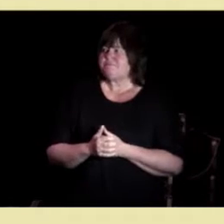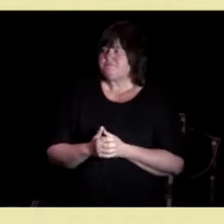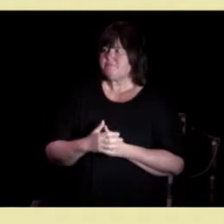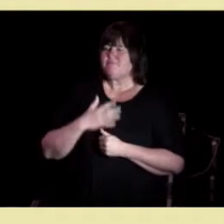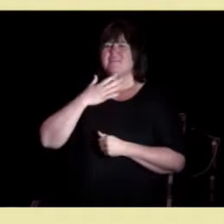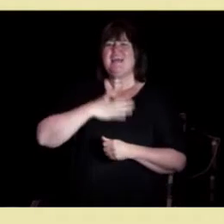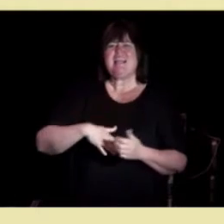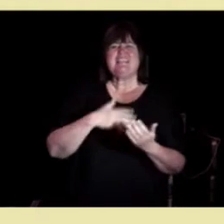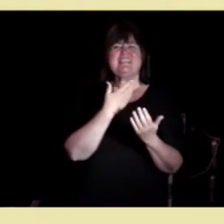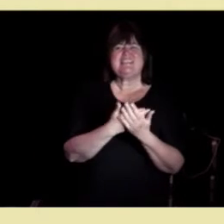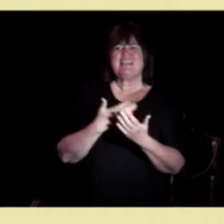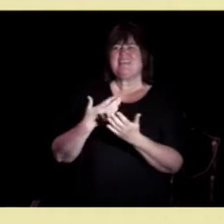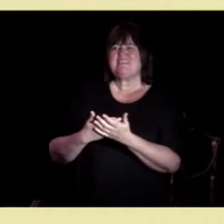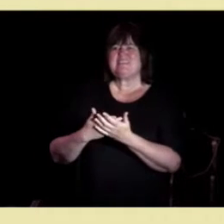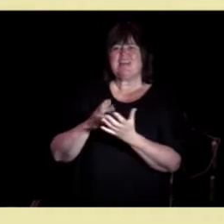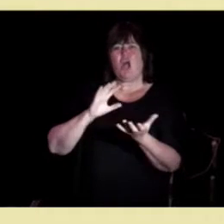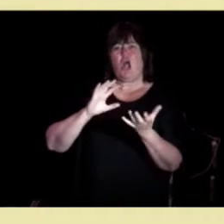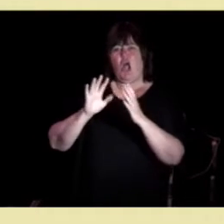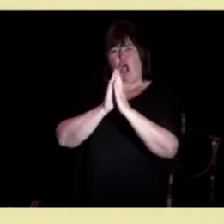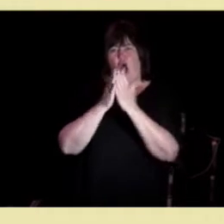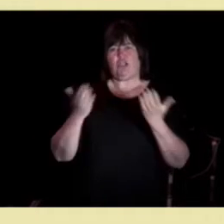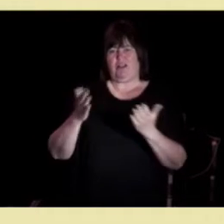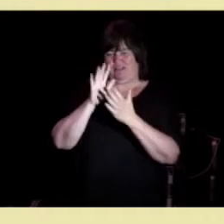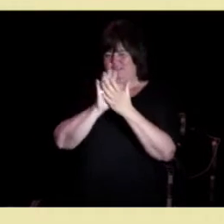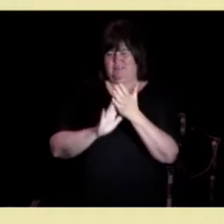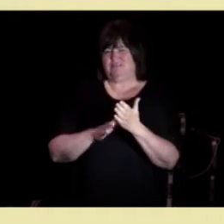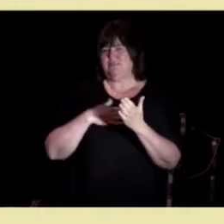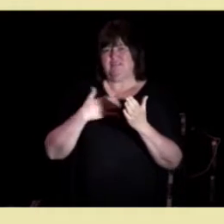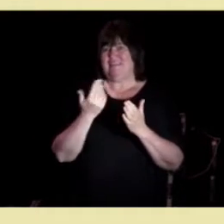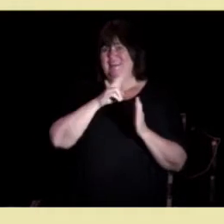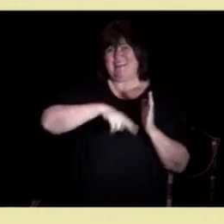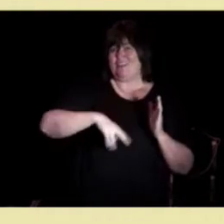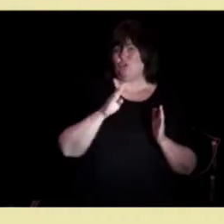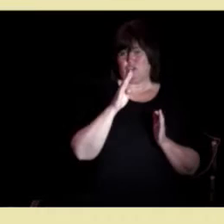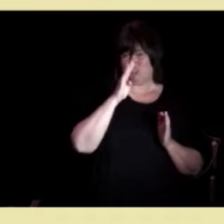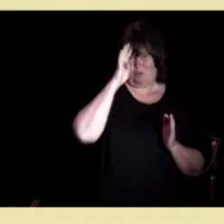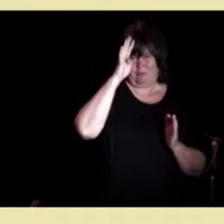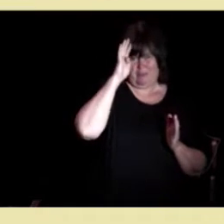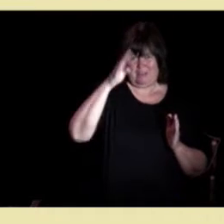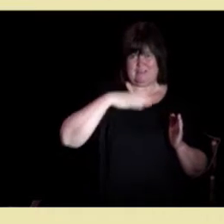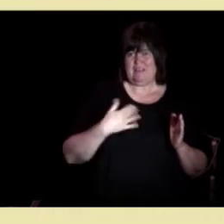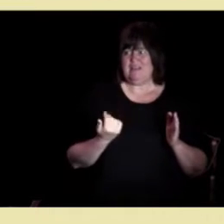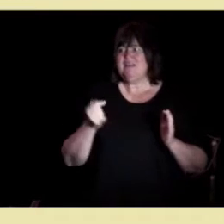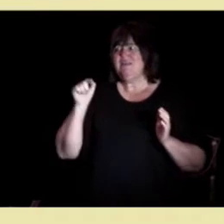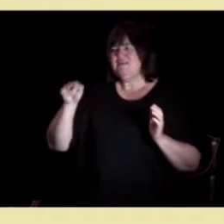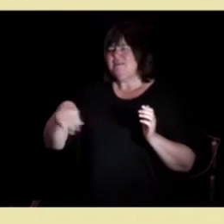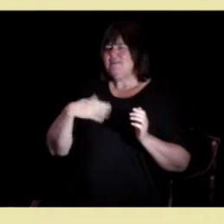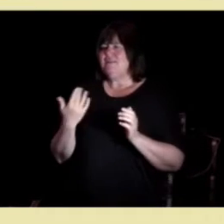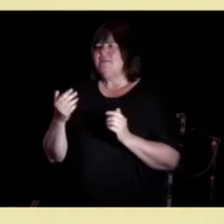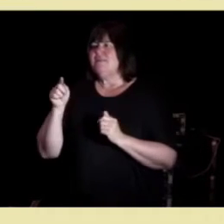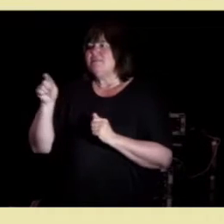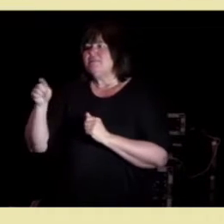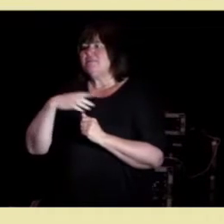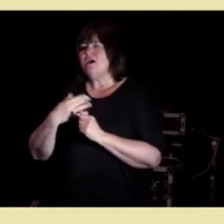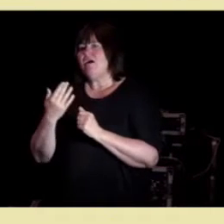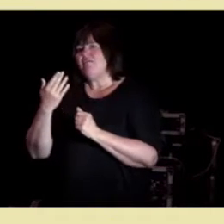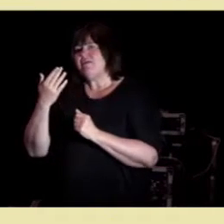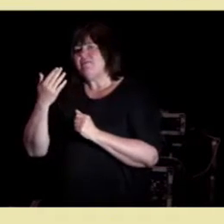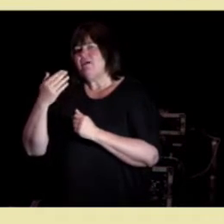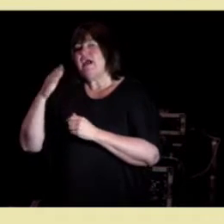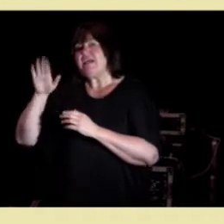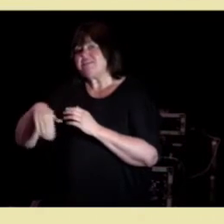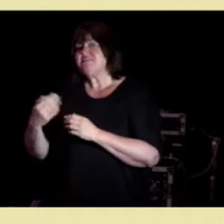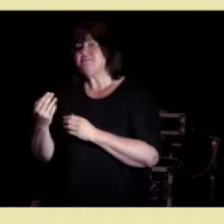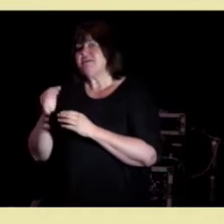Helsetjenesteatlas er ingen norsk oppfinnelse. The Dartmouth Atlas of Healthcare har eksistert i mer enn 20 år og bygger på John